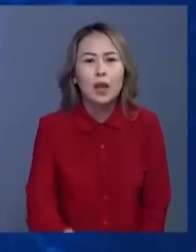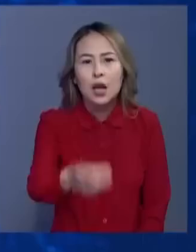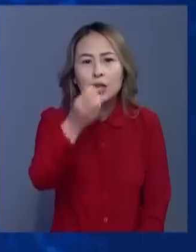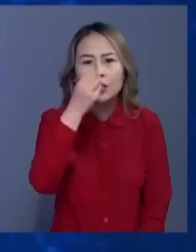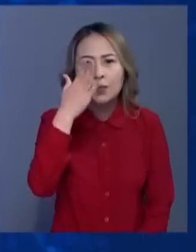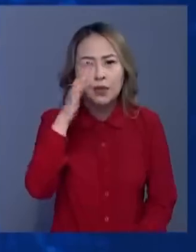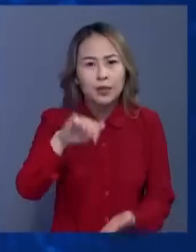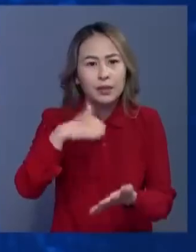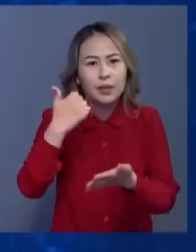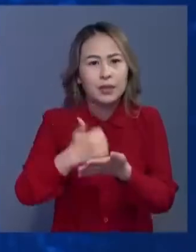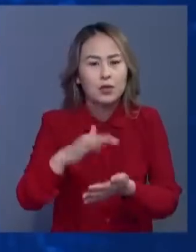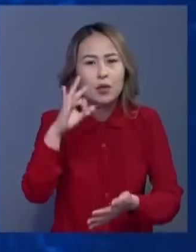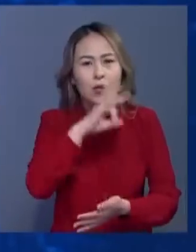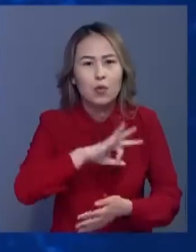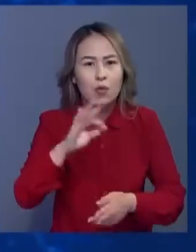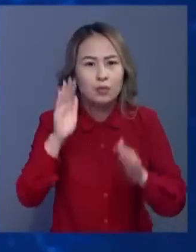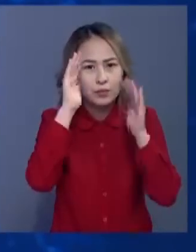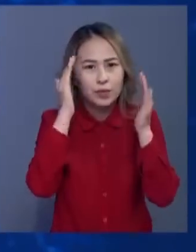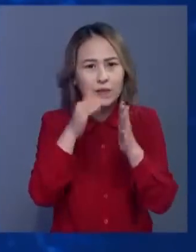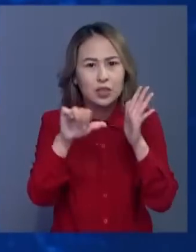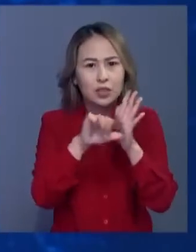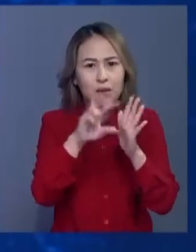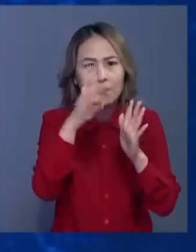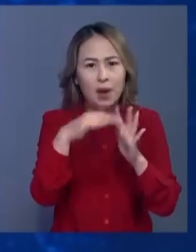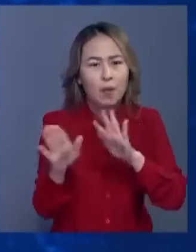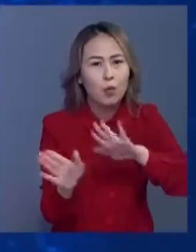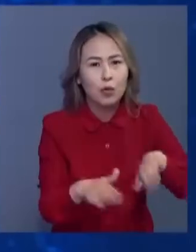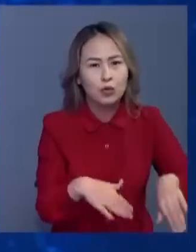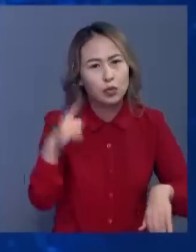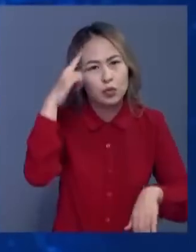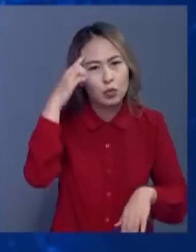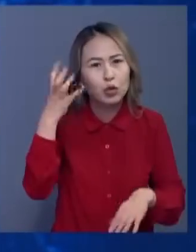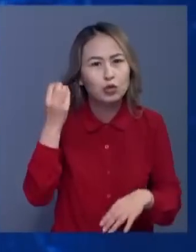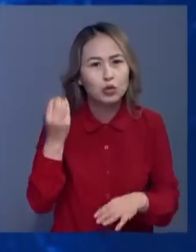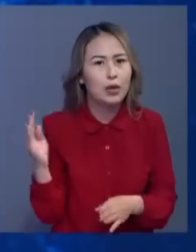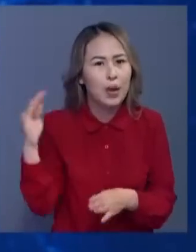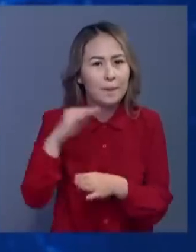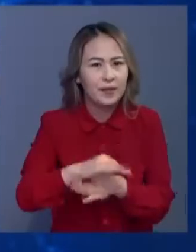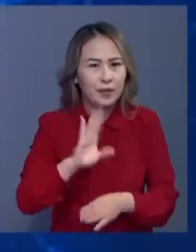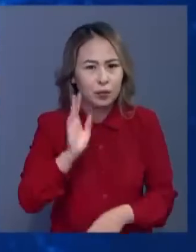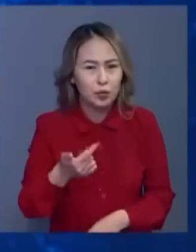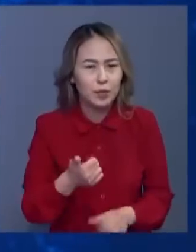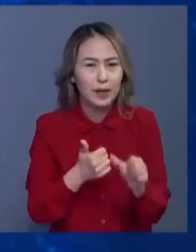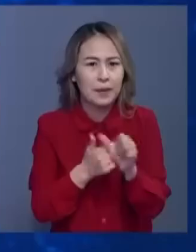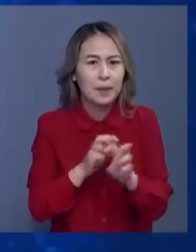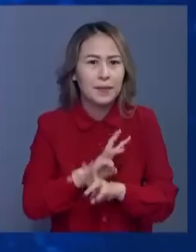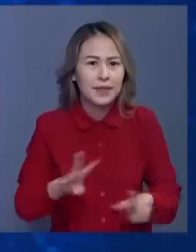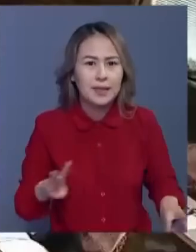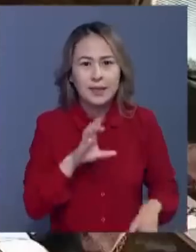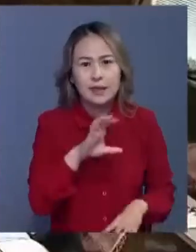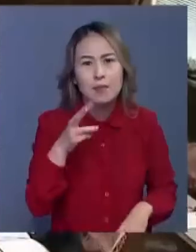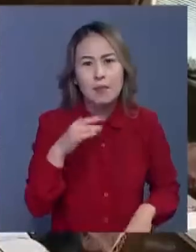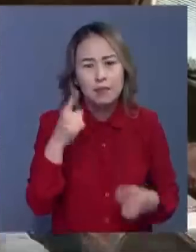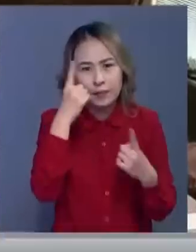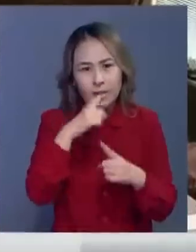Жапония билігі төтенше жағдай режимін 6 мамырдан кейін де созуды қарастырып жатыр. Бұл туралы Премьер-министр Синдзо